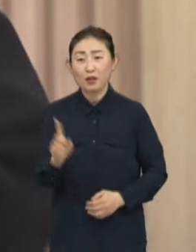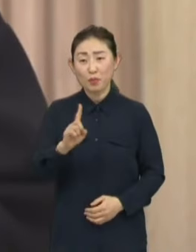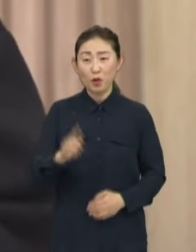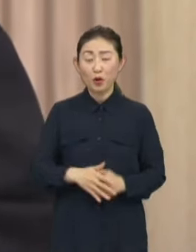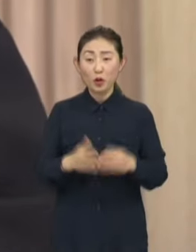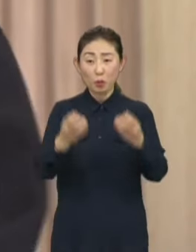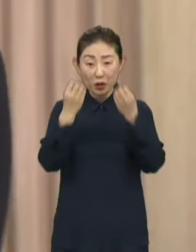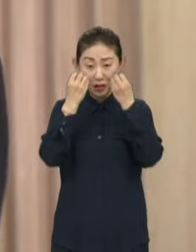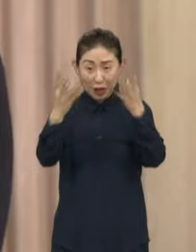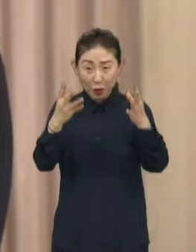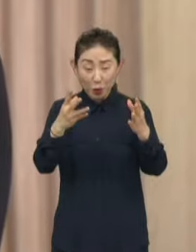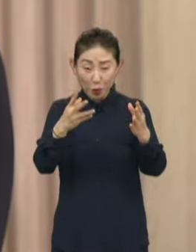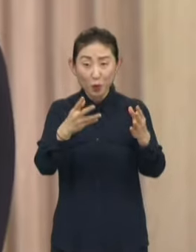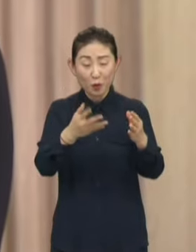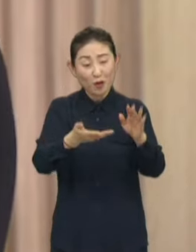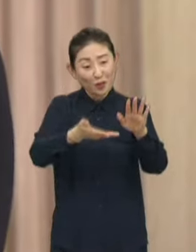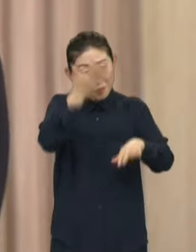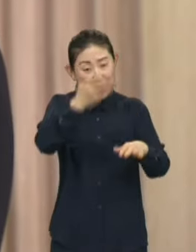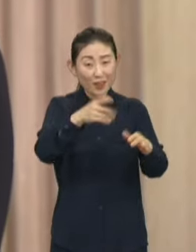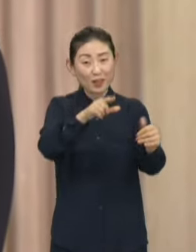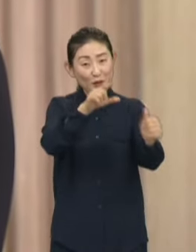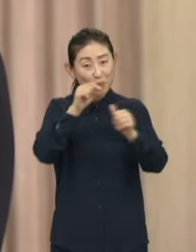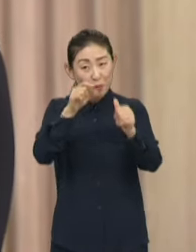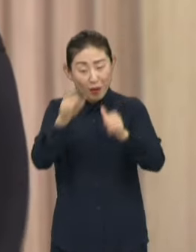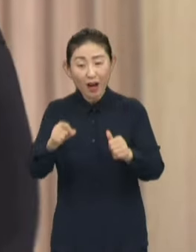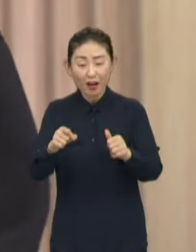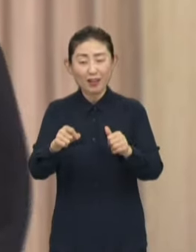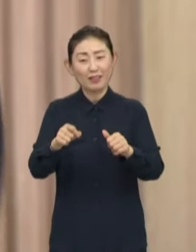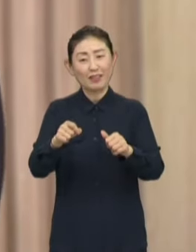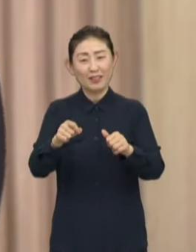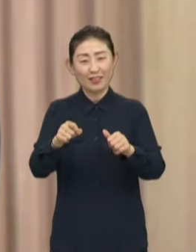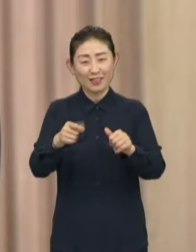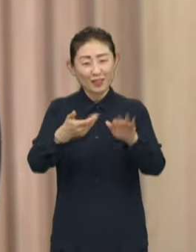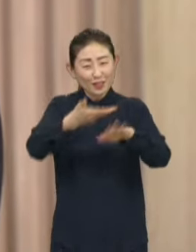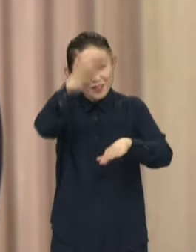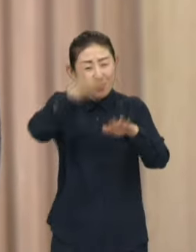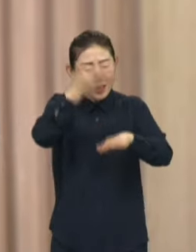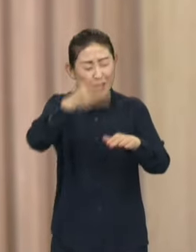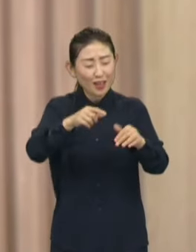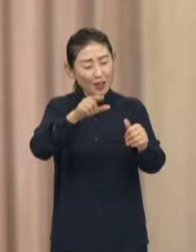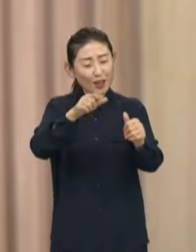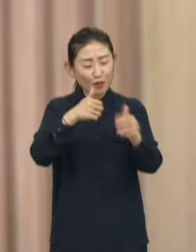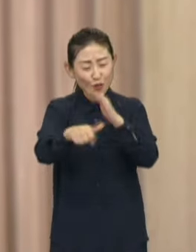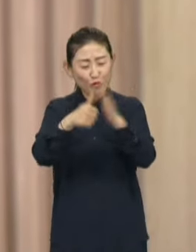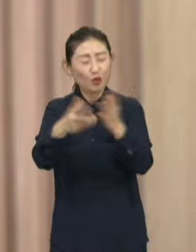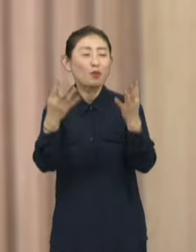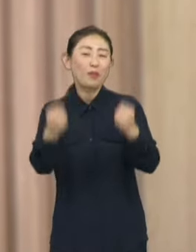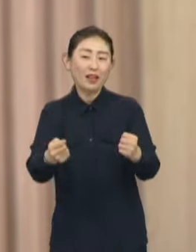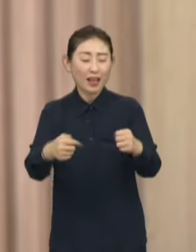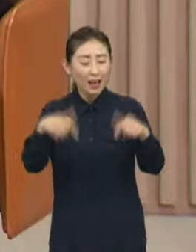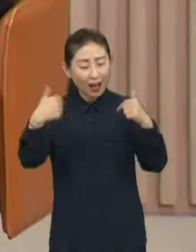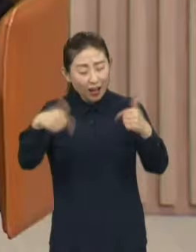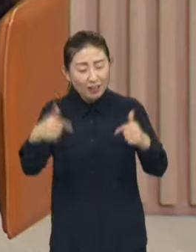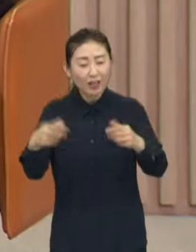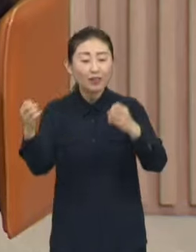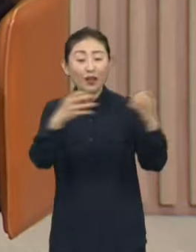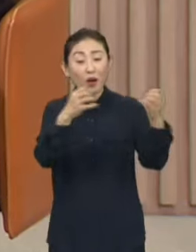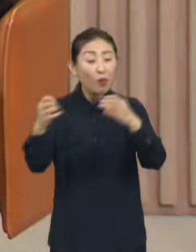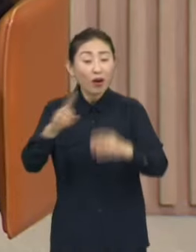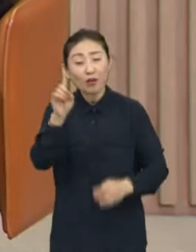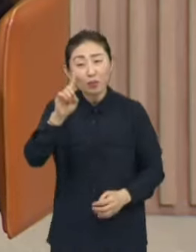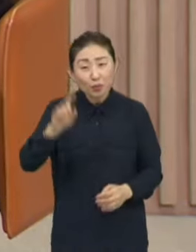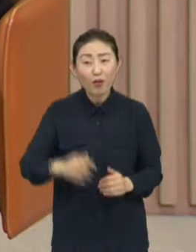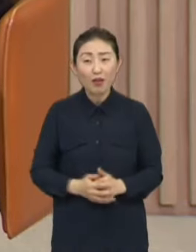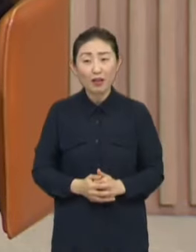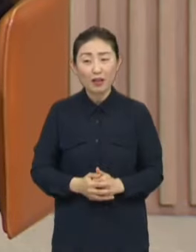영입된 베테랑 형님들이랑 또 뭐 좋은 선수들이 많은데 고참들이 많이 생겼어요. 그래서 고참들끼리 뭐 상상한 얘기가 저희가